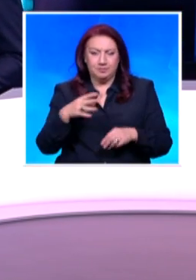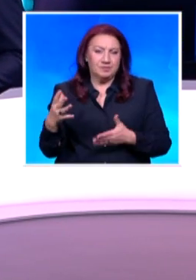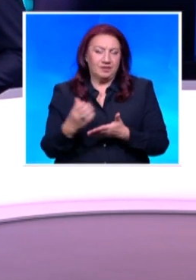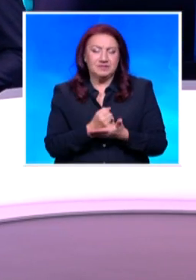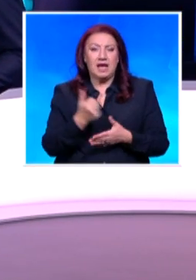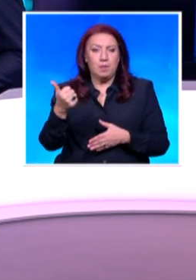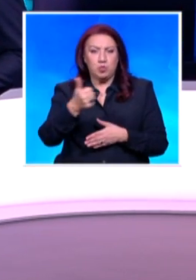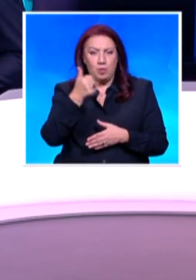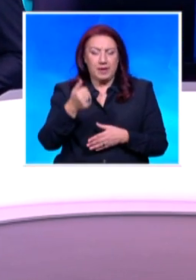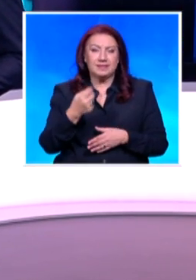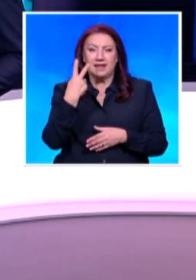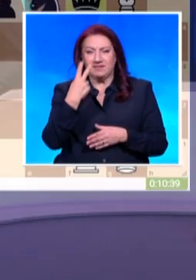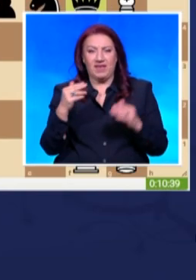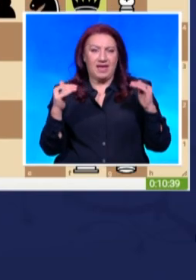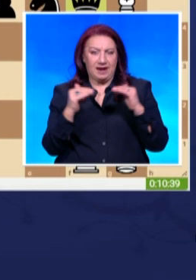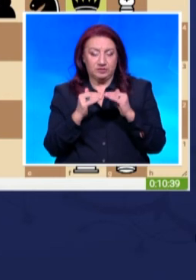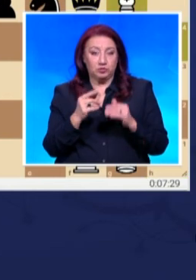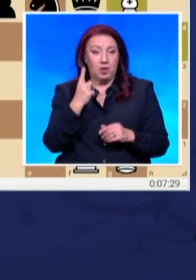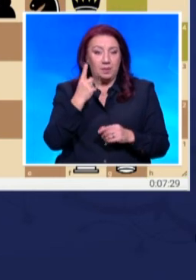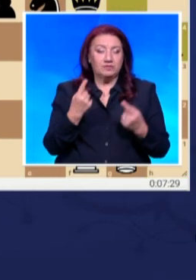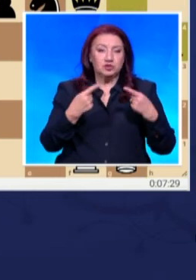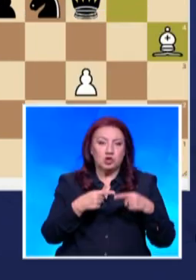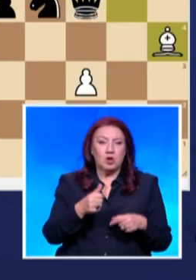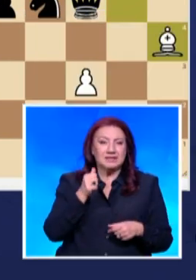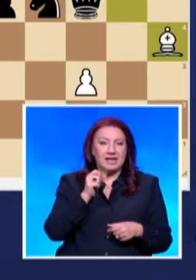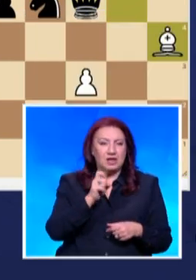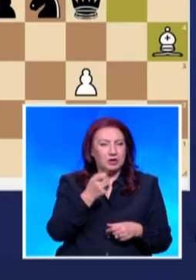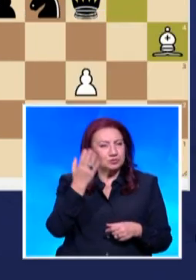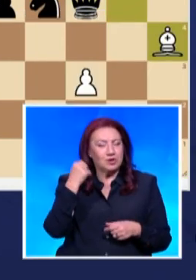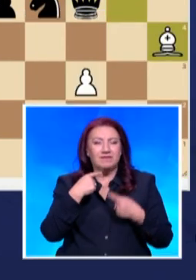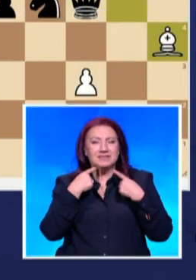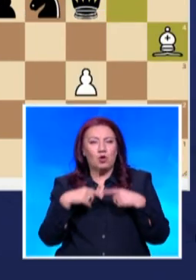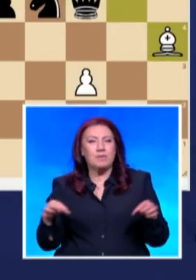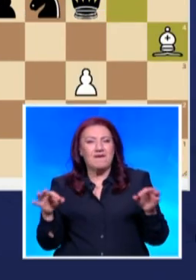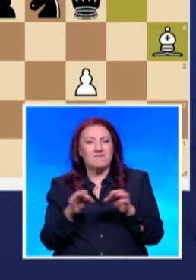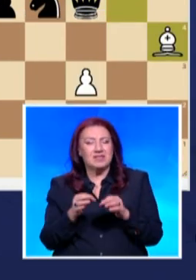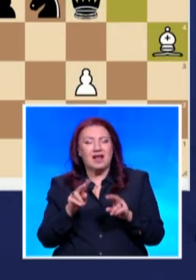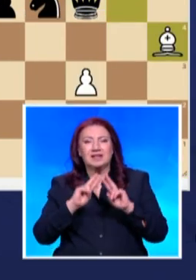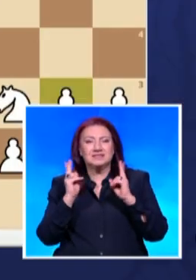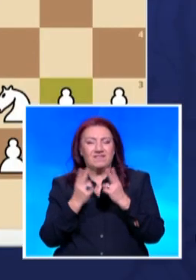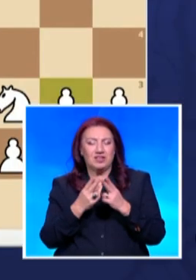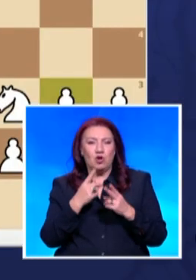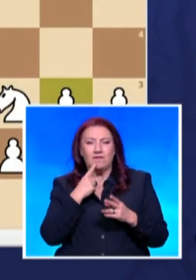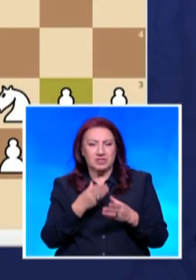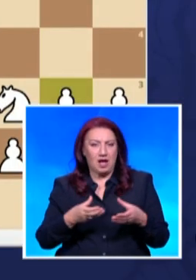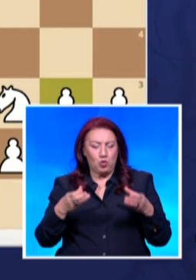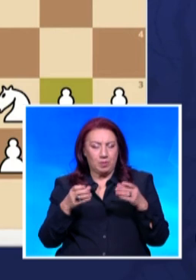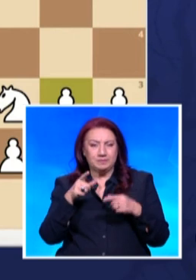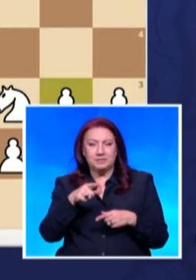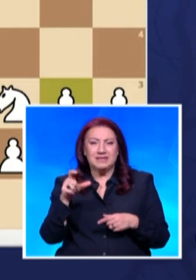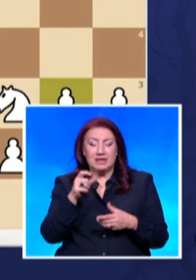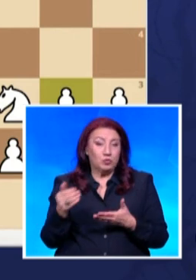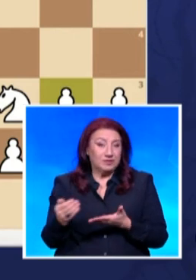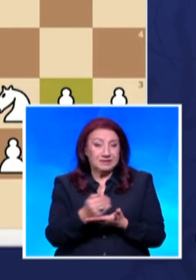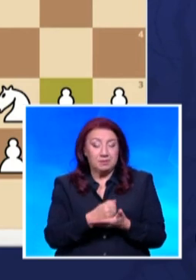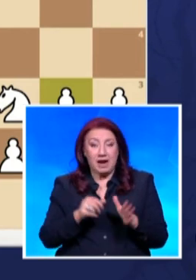ремита. Първото от тях беше срещу Александра Горячкина, от която загуби финала на световната купа по-рано през годината. Салимова събра 8 точки в